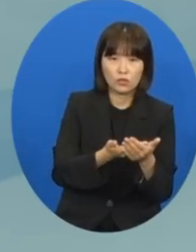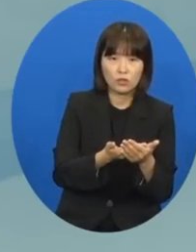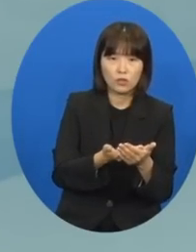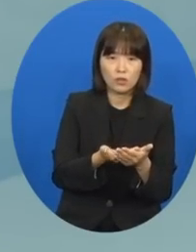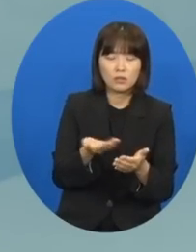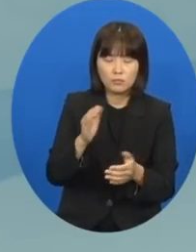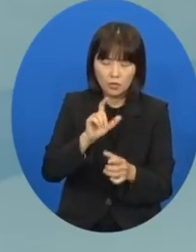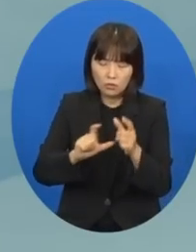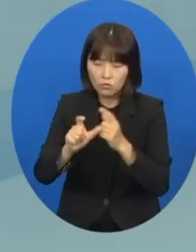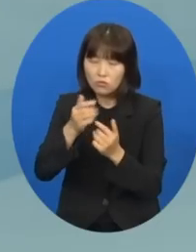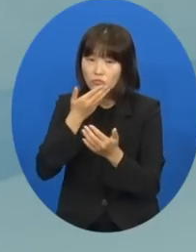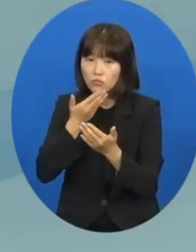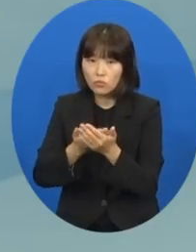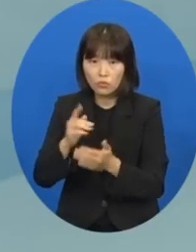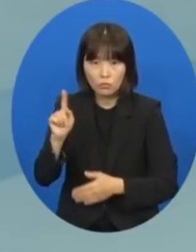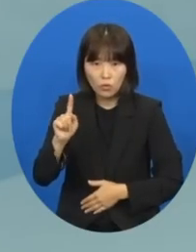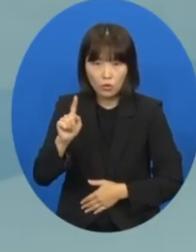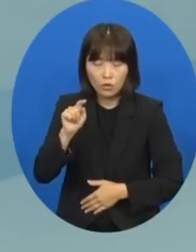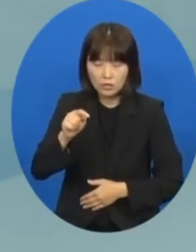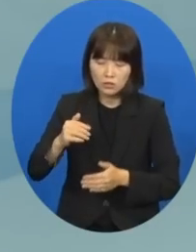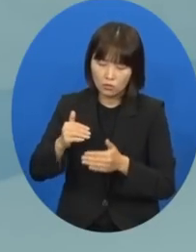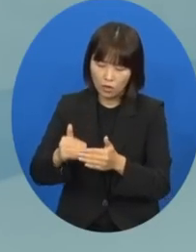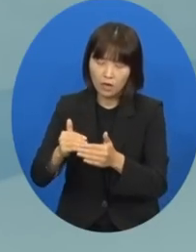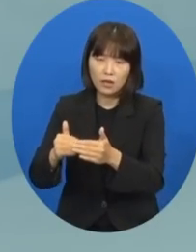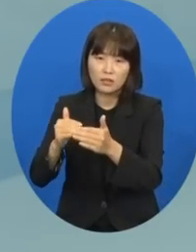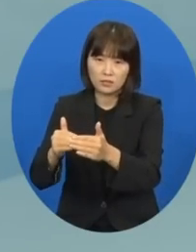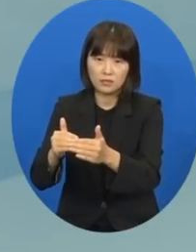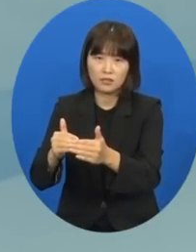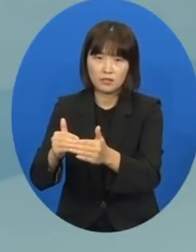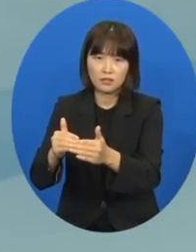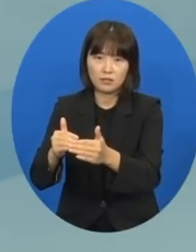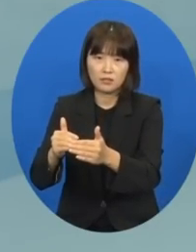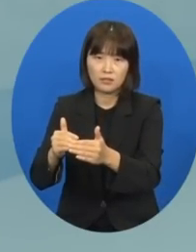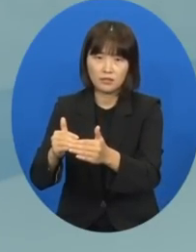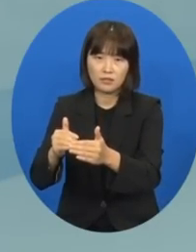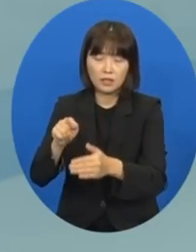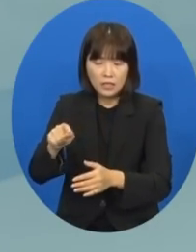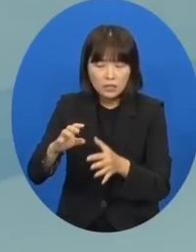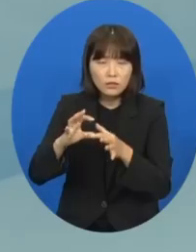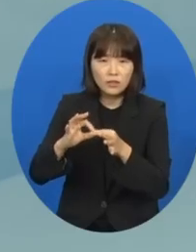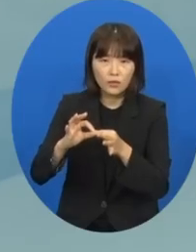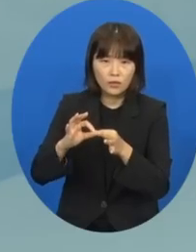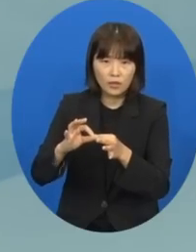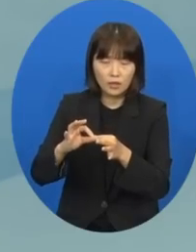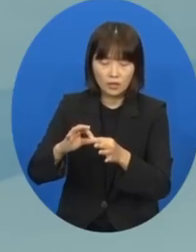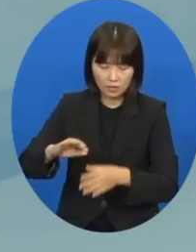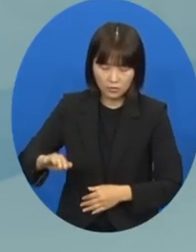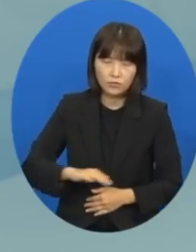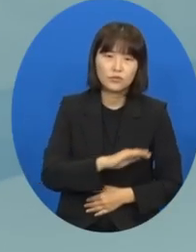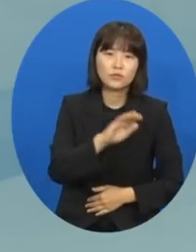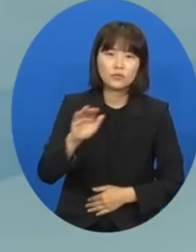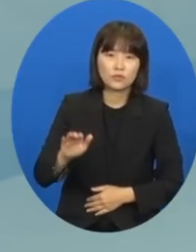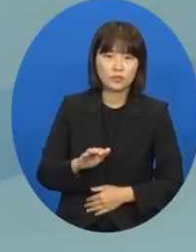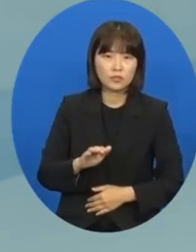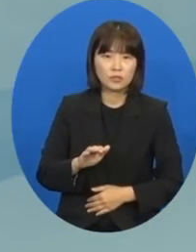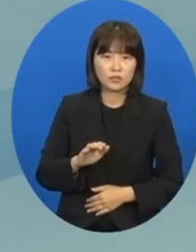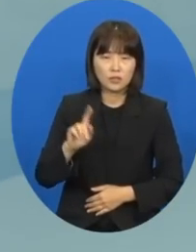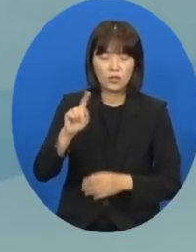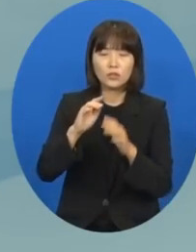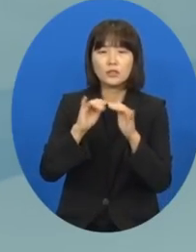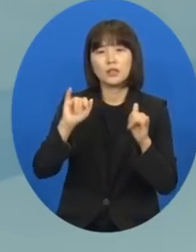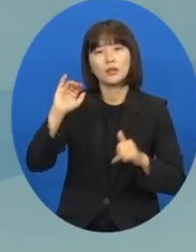것이 있습니다. 그것이 과정이에요. 그 과정을 통해서 우리가 어떠한 자가